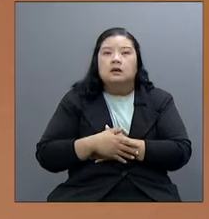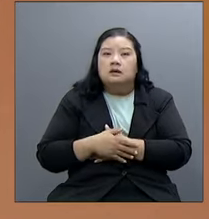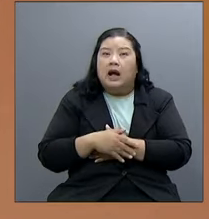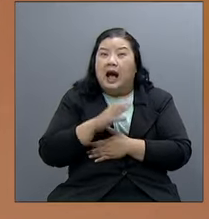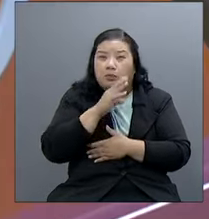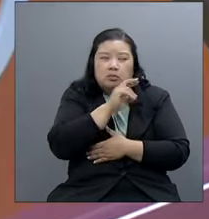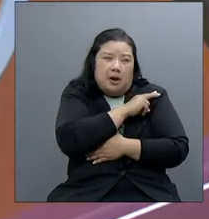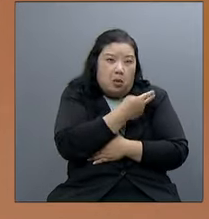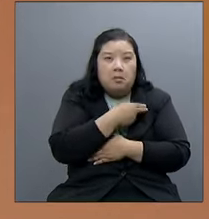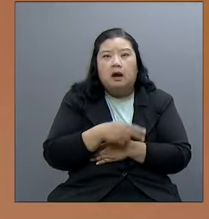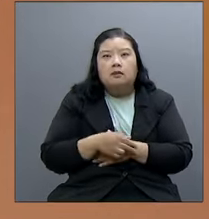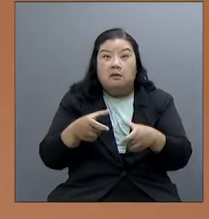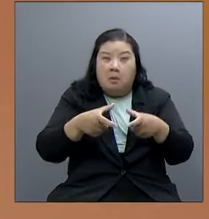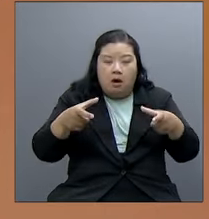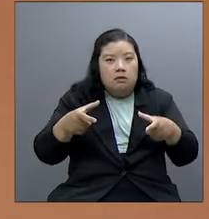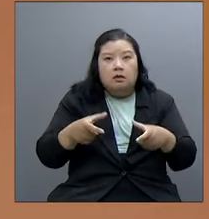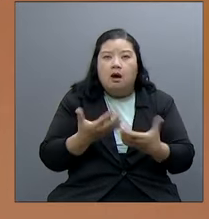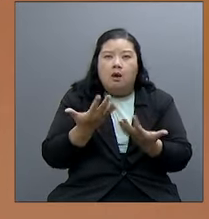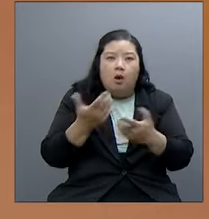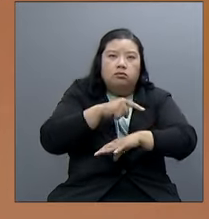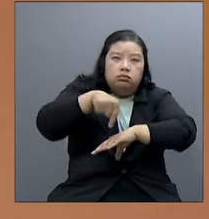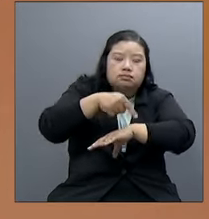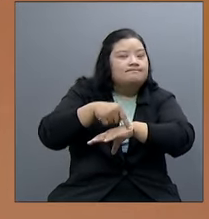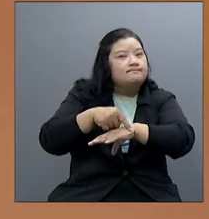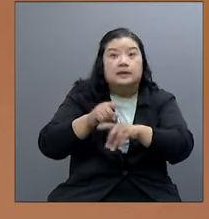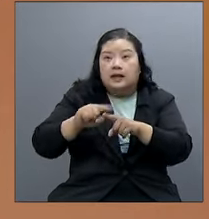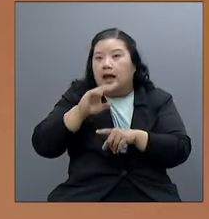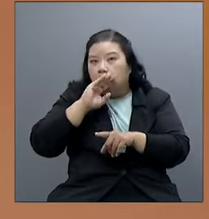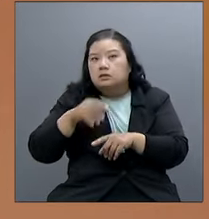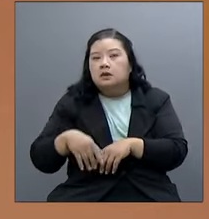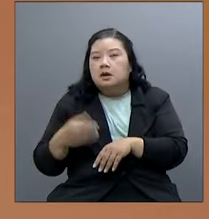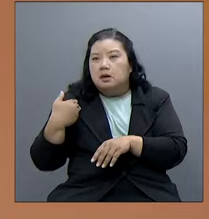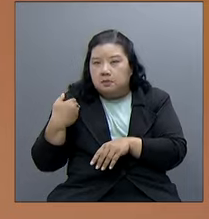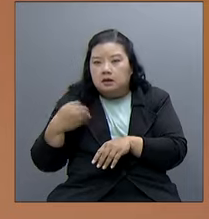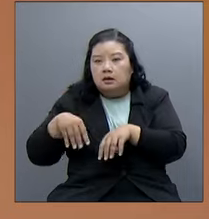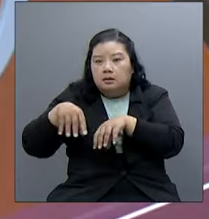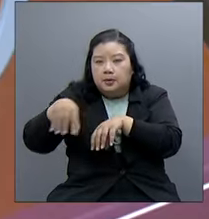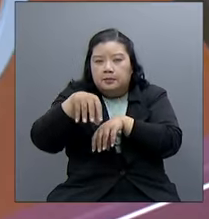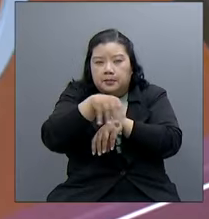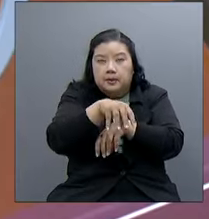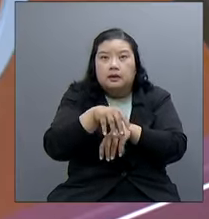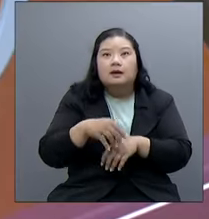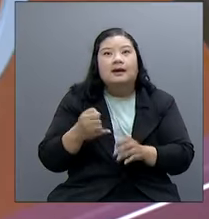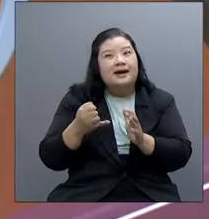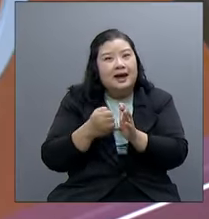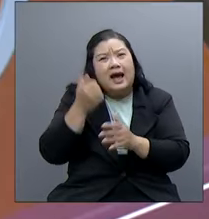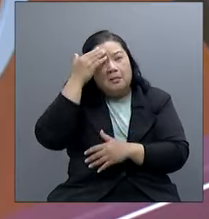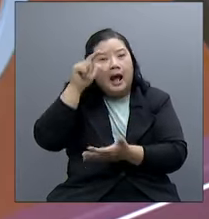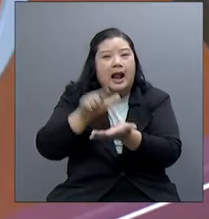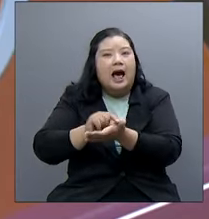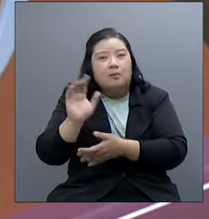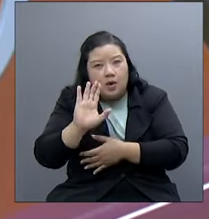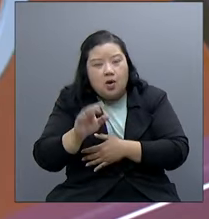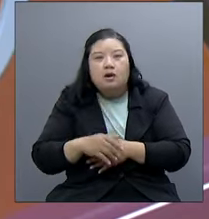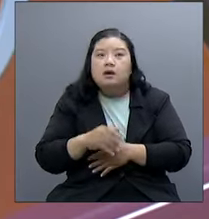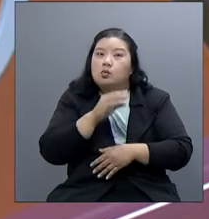มาแลแ่อัดมาๆแต่วถามีคลนิแบบนี้ย่อยๆ การเข้าถงก็จะง่ายการรัษาก็น่าจะสะดวกมากขึ้ด้วยก็ไมต้องลางงานางคนทำงานไมเป็